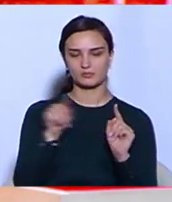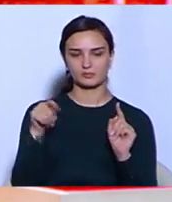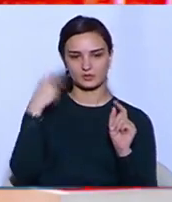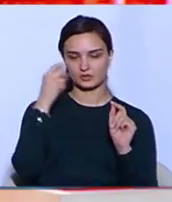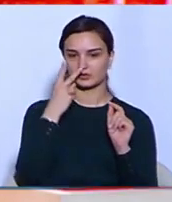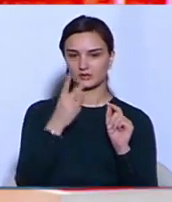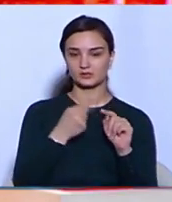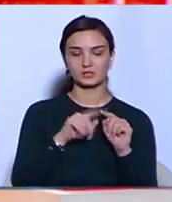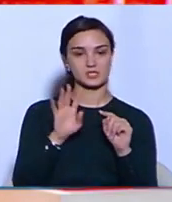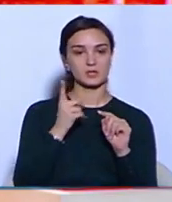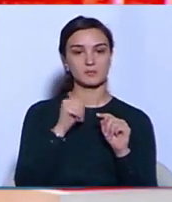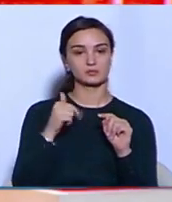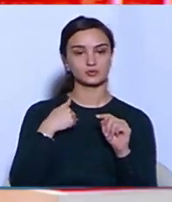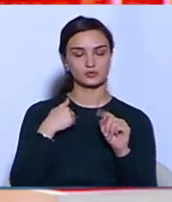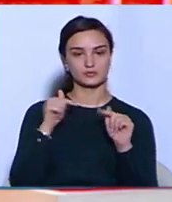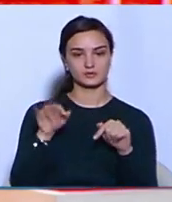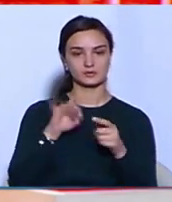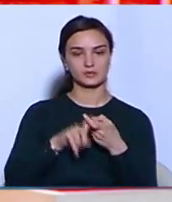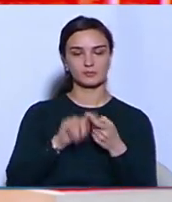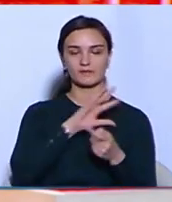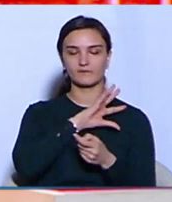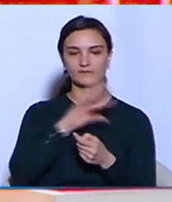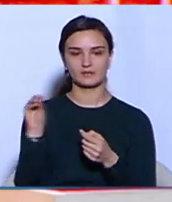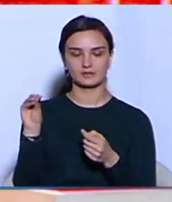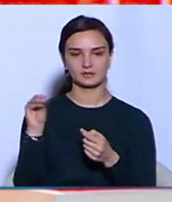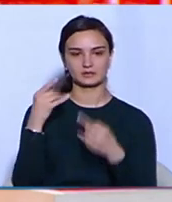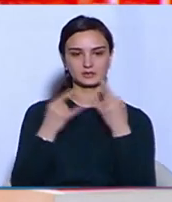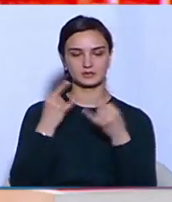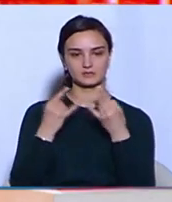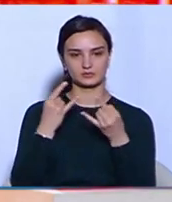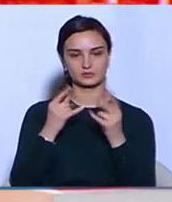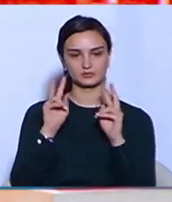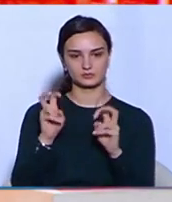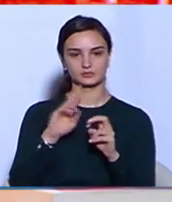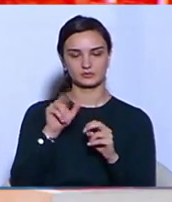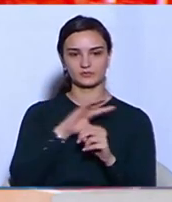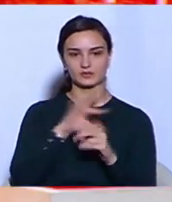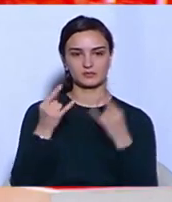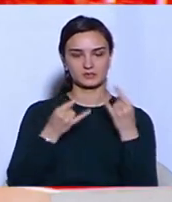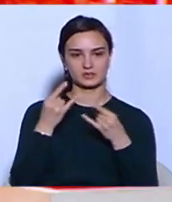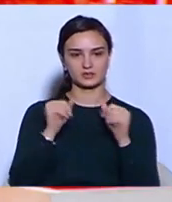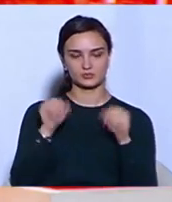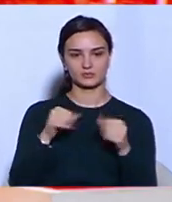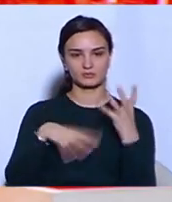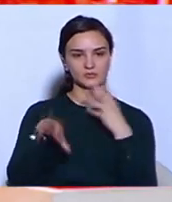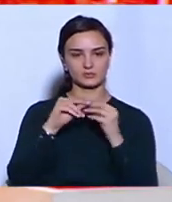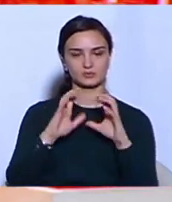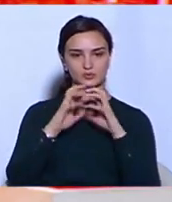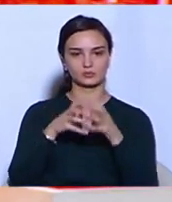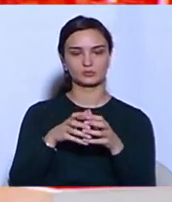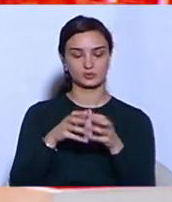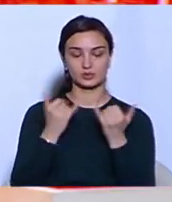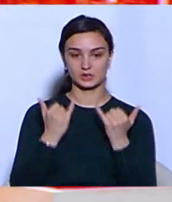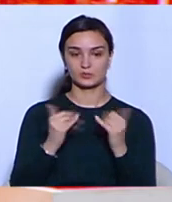ეთერში ნახავთ. ეს არა მარტო ჩვენს არხს ახება, არამედ ყველა სატელევიზიო სივრცეს და ყველა მედია საშუალებას მთელ მსოფლიოში, რადგან